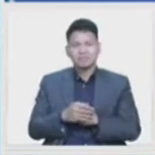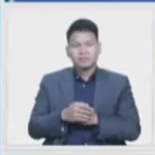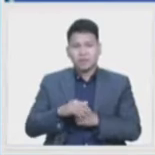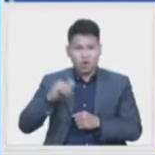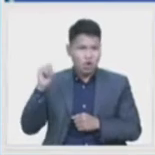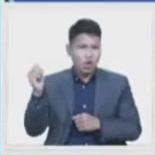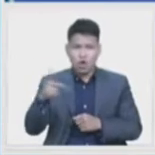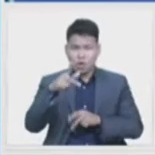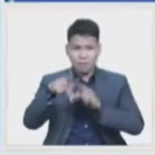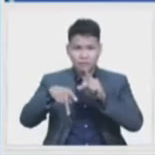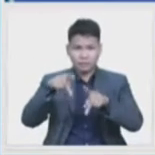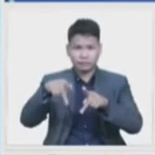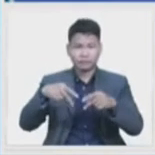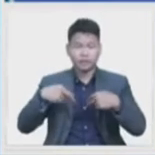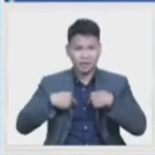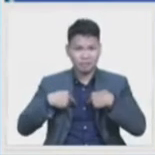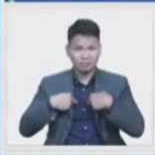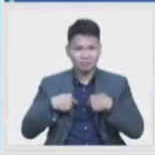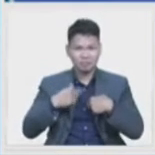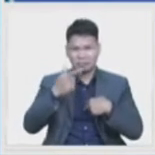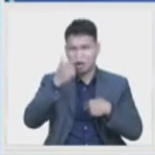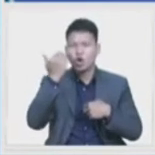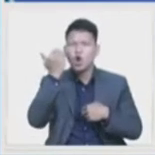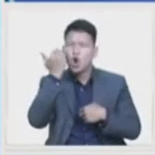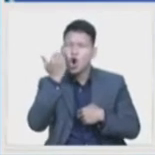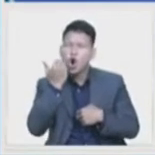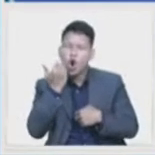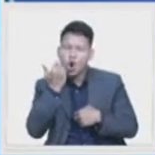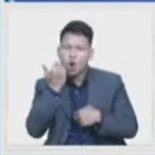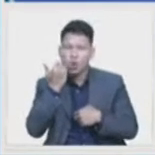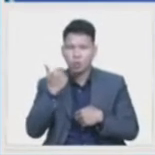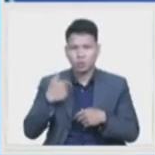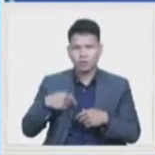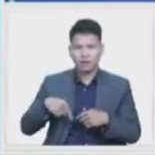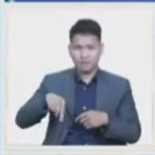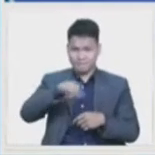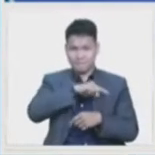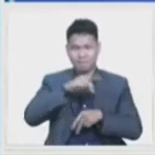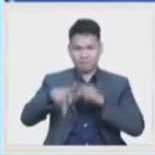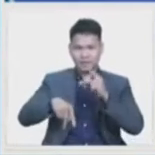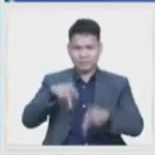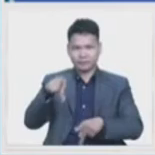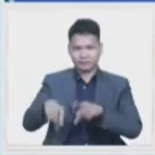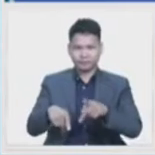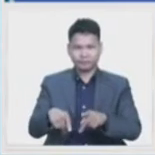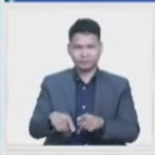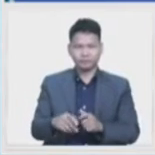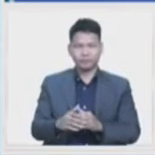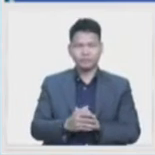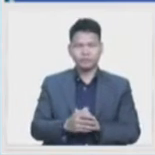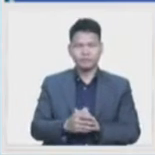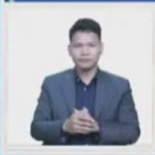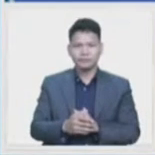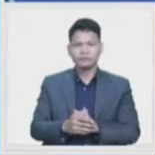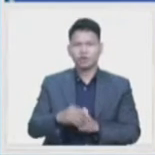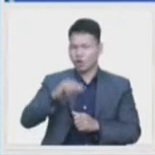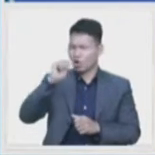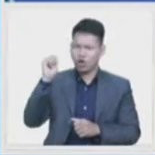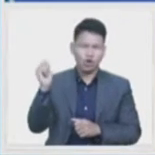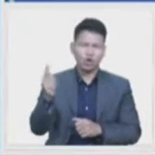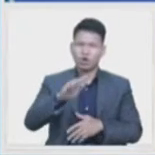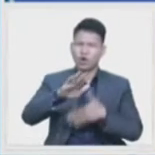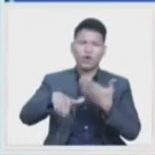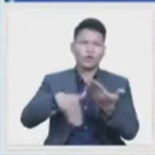nakasalaman ang tanan. Ug nakabsan sa himaya sa Dios. Walay exemption ni ini mga kaigilaan. Tanan na